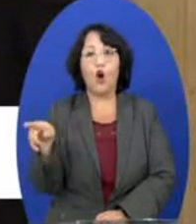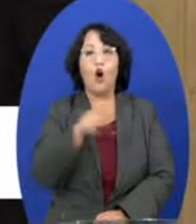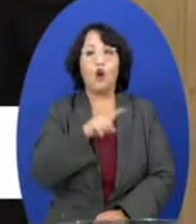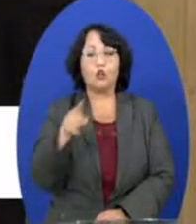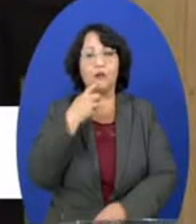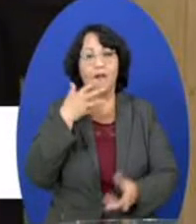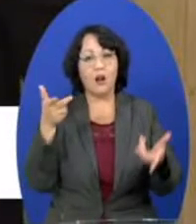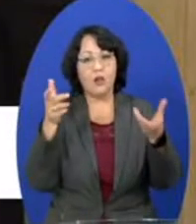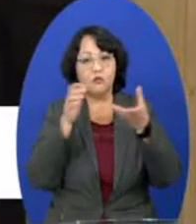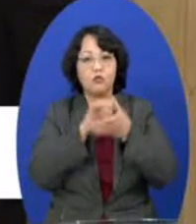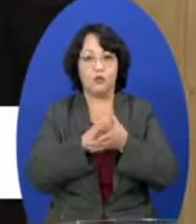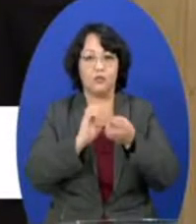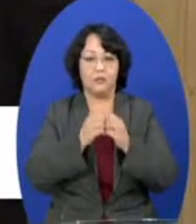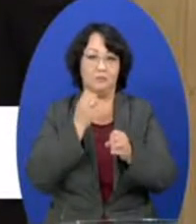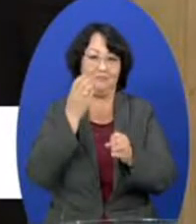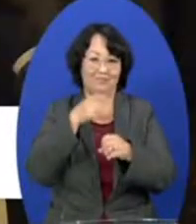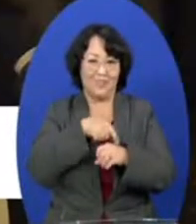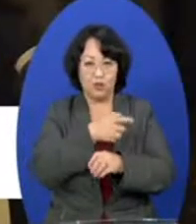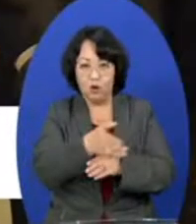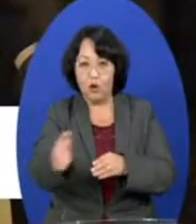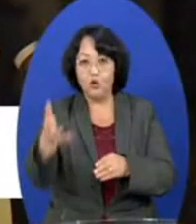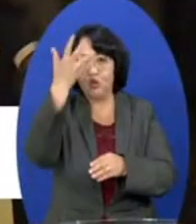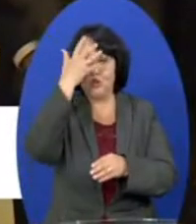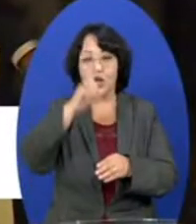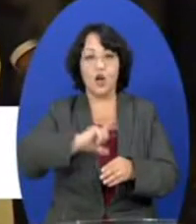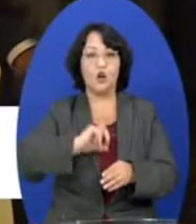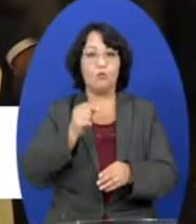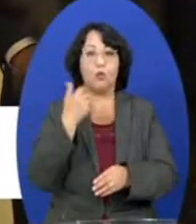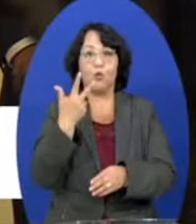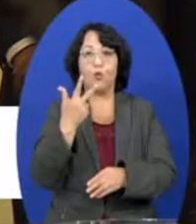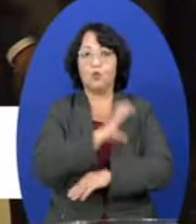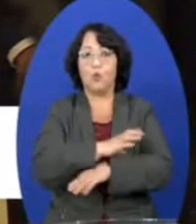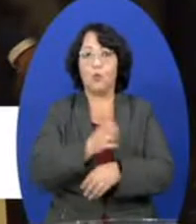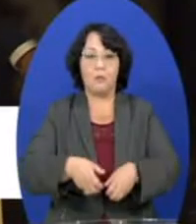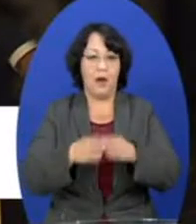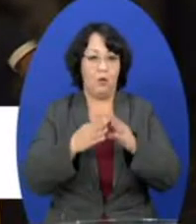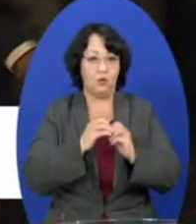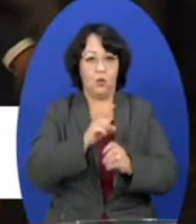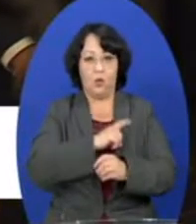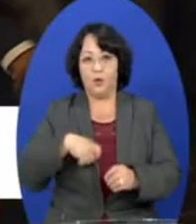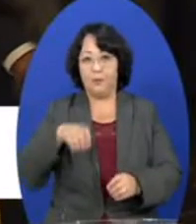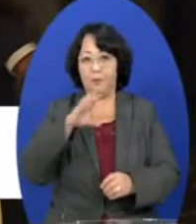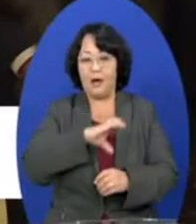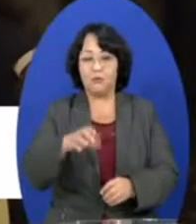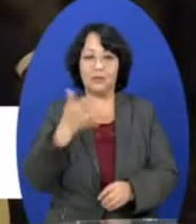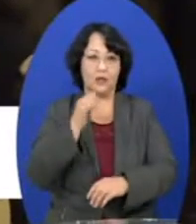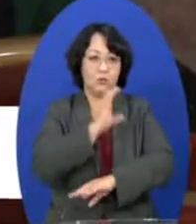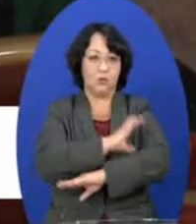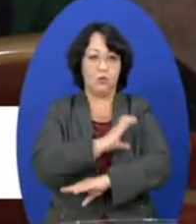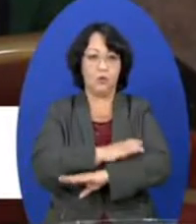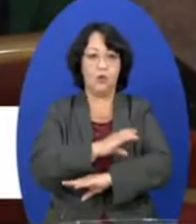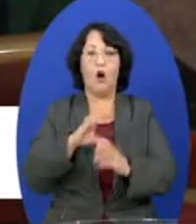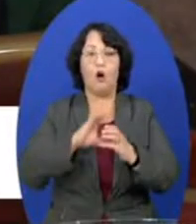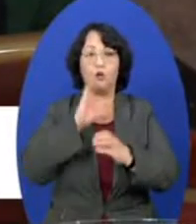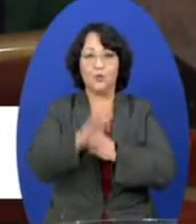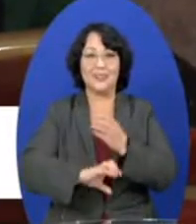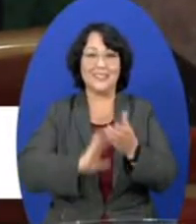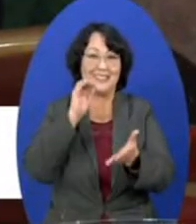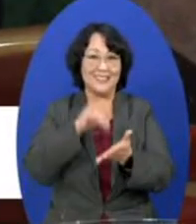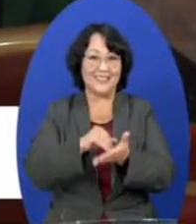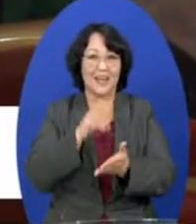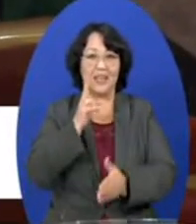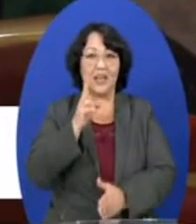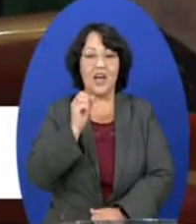хооронд тохиролцож байсан. Тухайн үеэс хойш төрийн өмчийн 3 сургуулийг байгуулсан бас хувийн хвшлийн зарим сургууль Кембрижийн